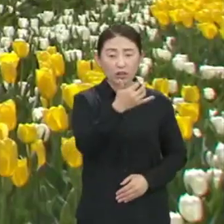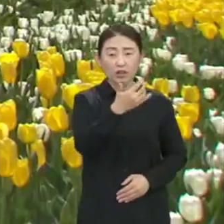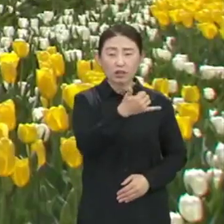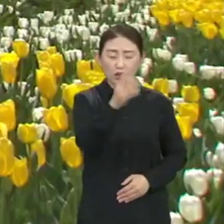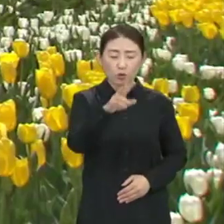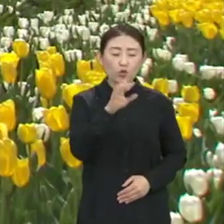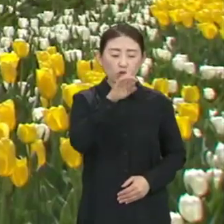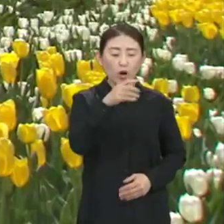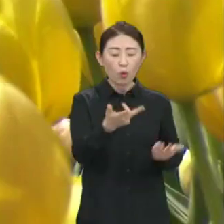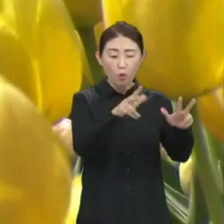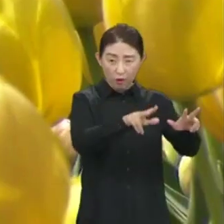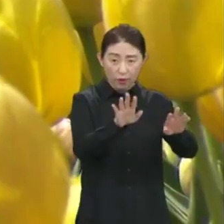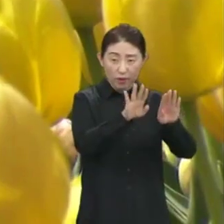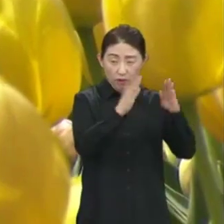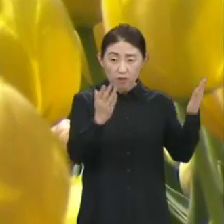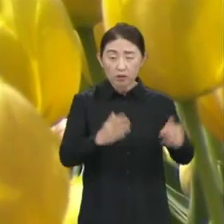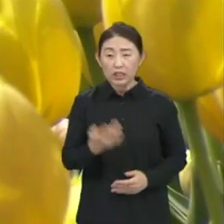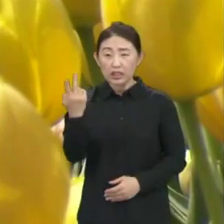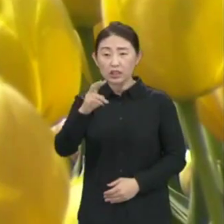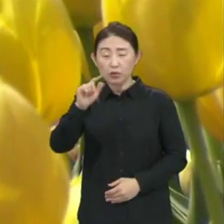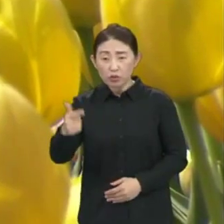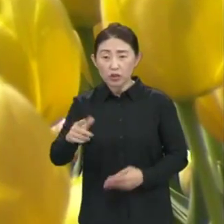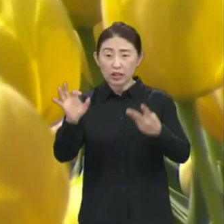세종중앙공원 일원에서, 2026년